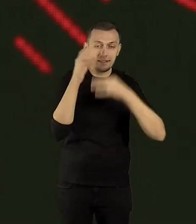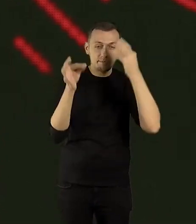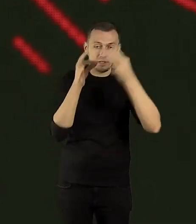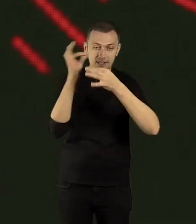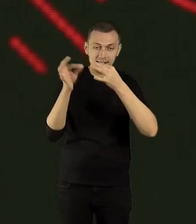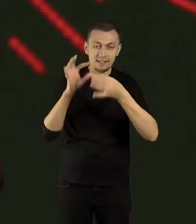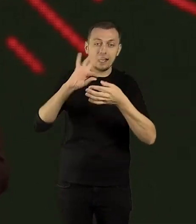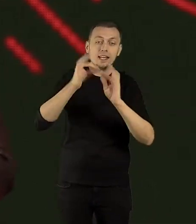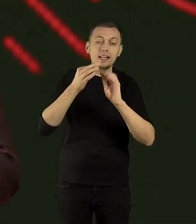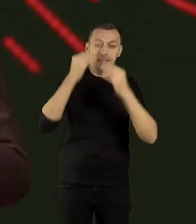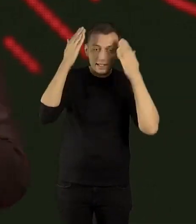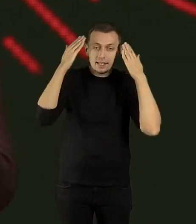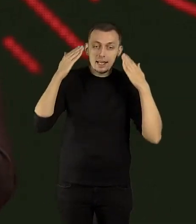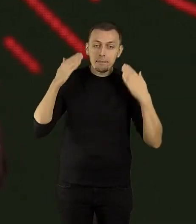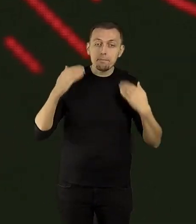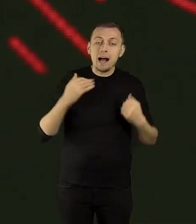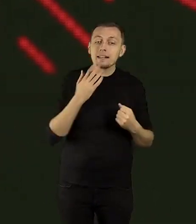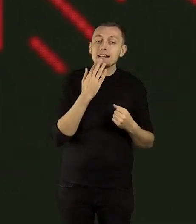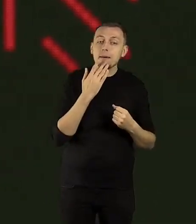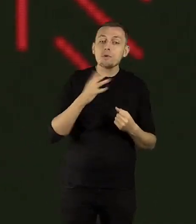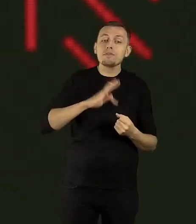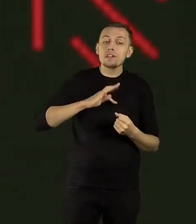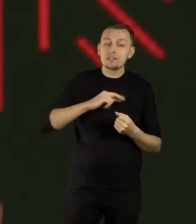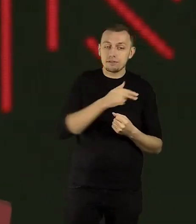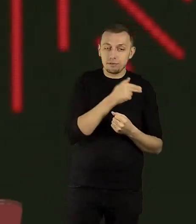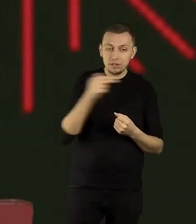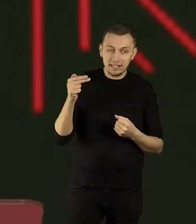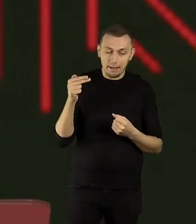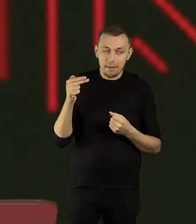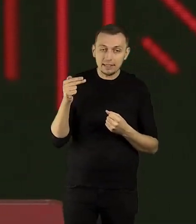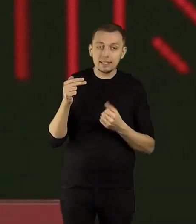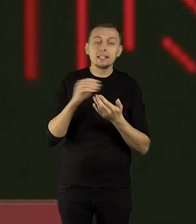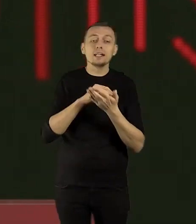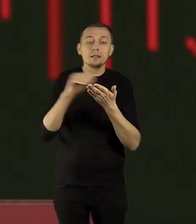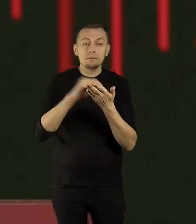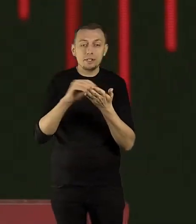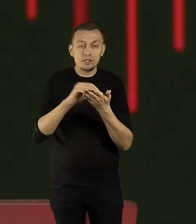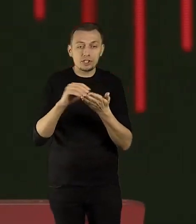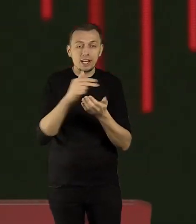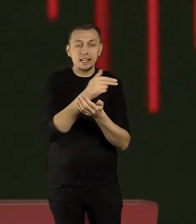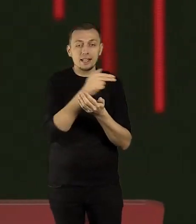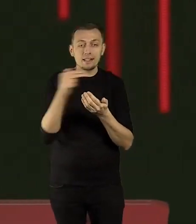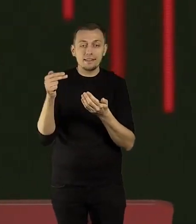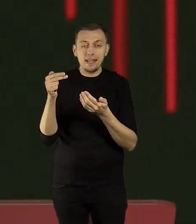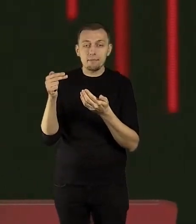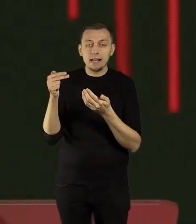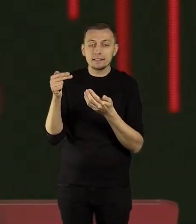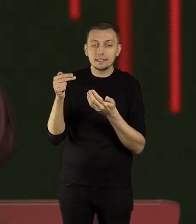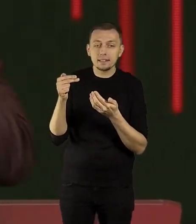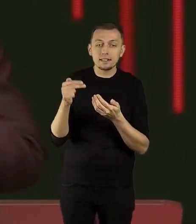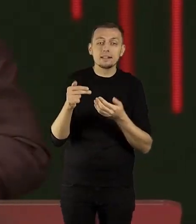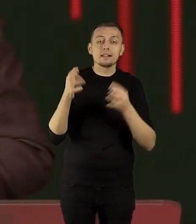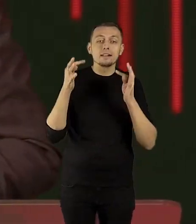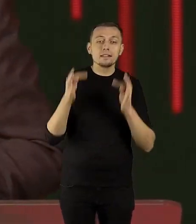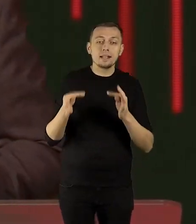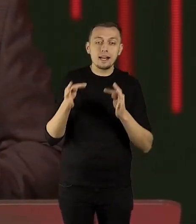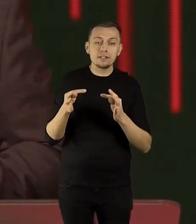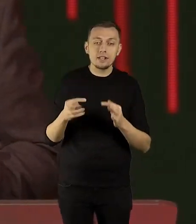teraźniejszego. Ale kiedy mówi o świecie, używa czasu, posłuchajcie,